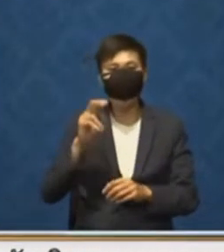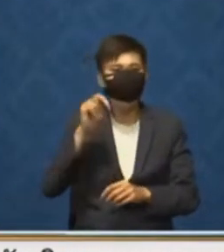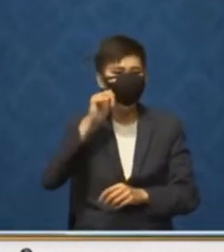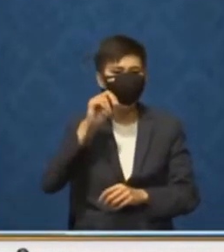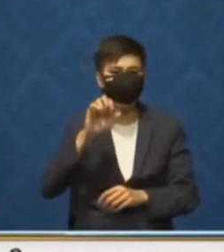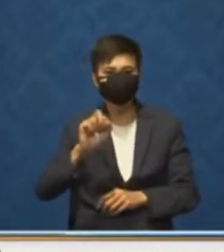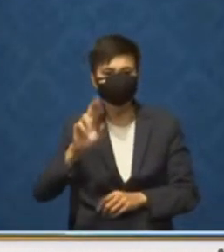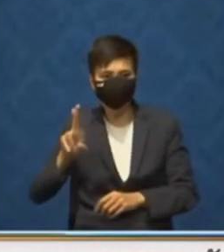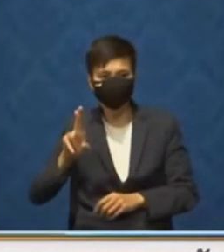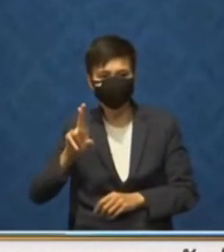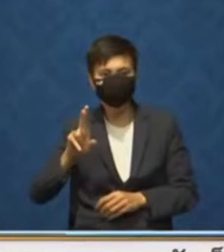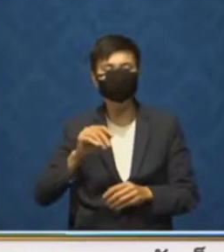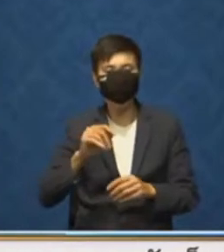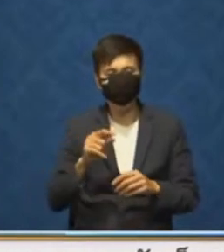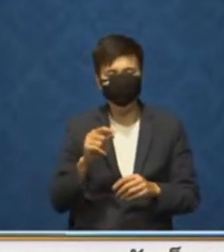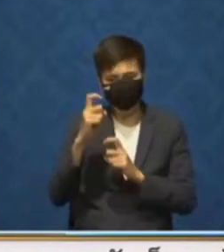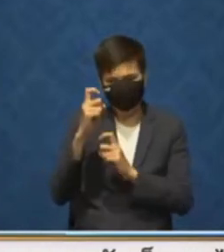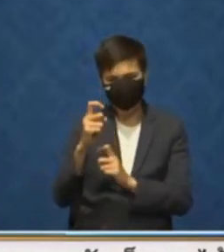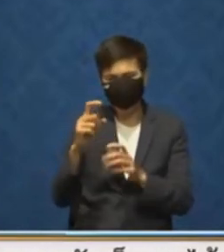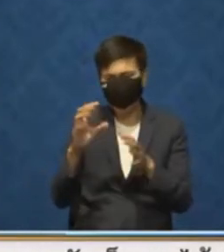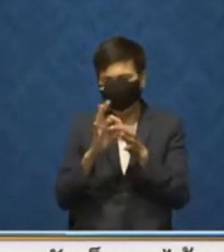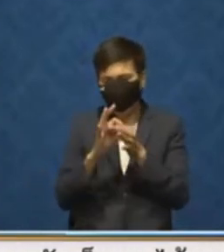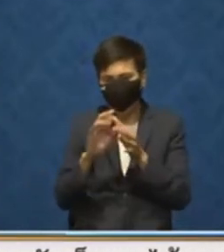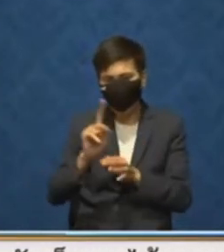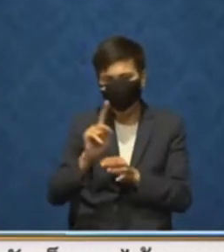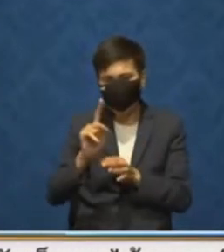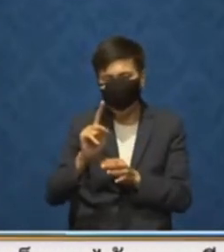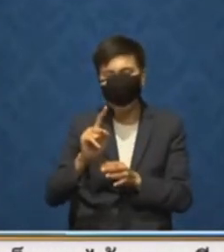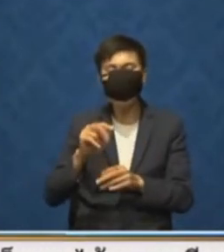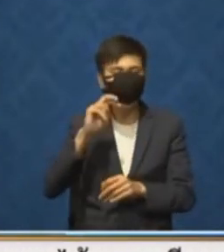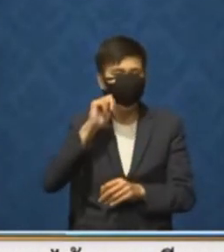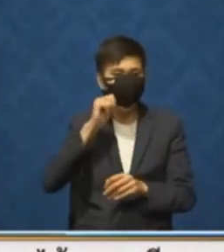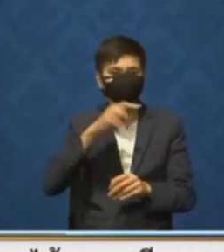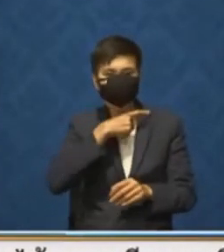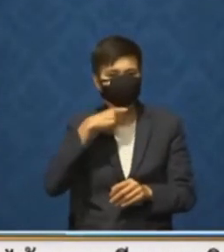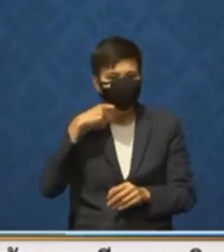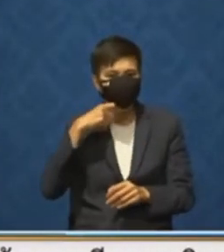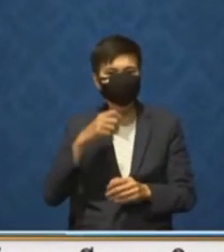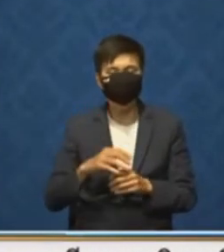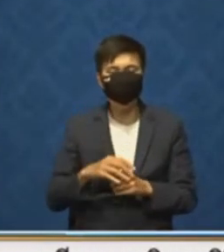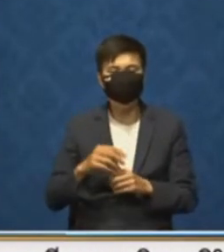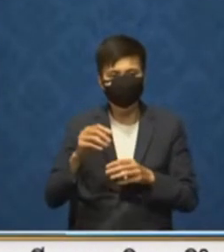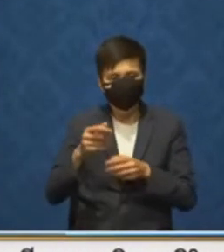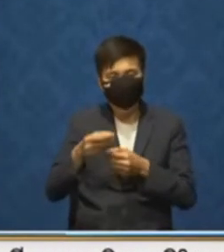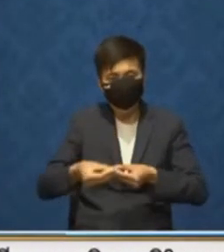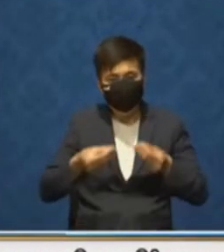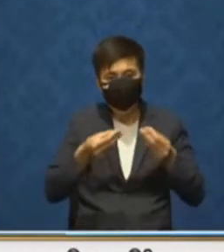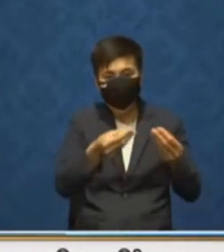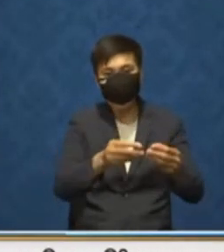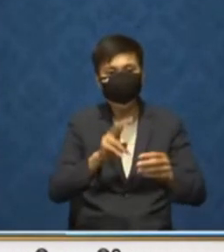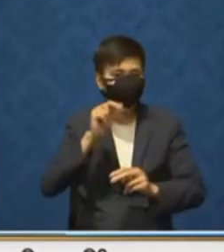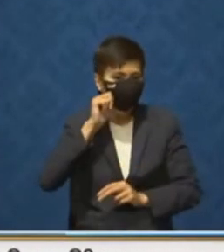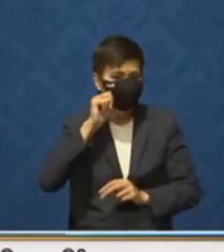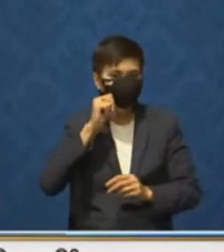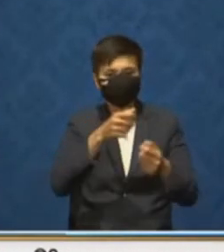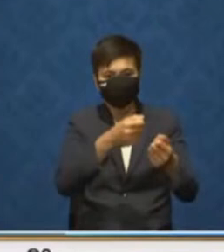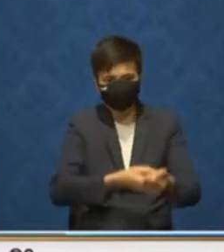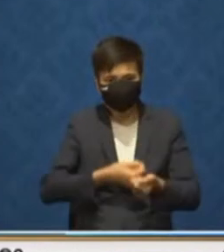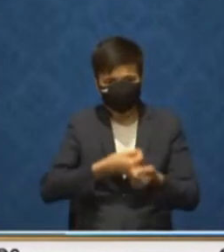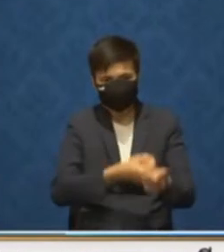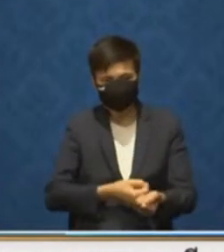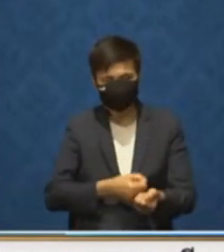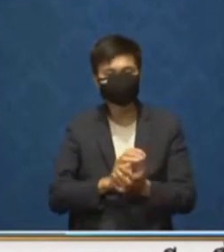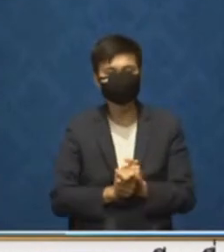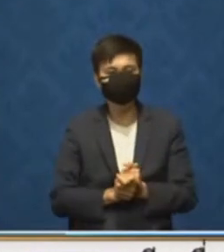ระวังเสี่ยงภาวะน้ำแล้ง 3ปฏิบัติการเติมน้ำให้กับแหล่งน้ำในพื้นที่เกษตรและพื้นที่เสี่ยงขาดแคลนน้ำ 4